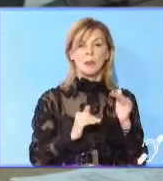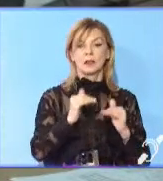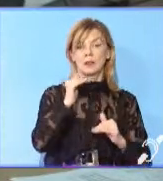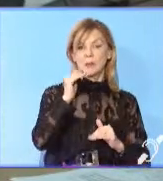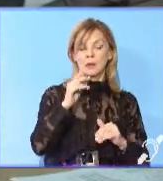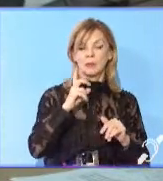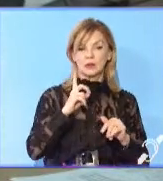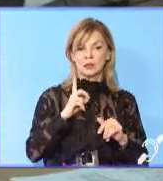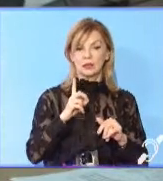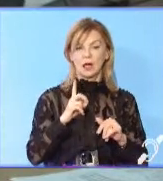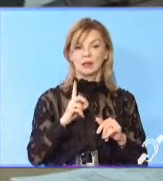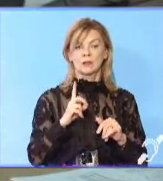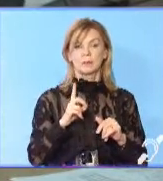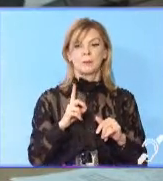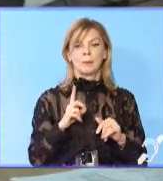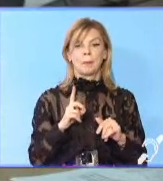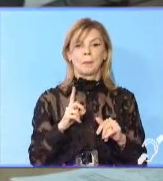dar